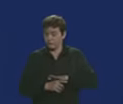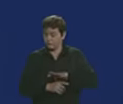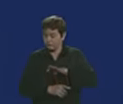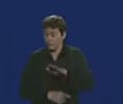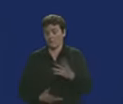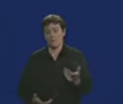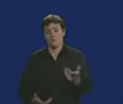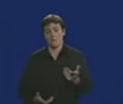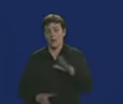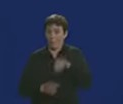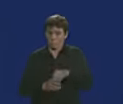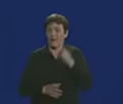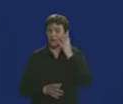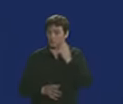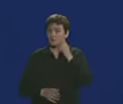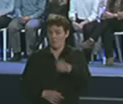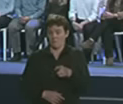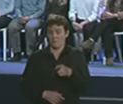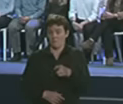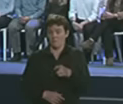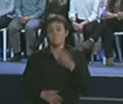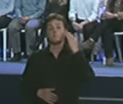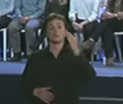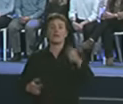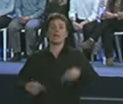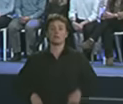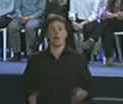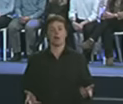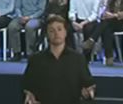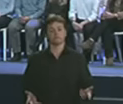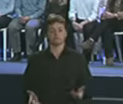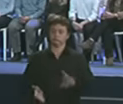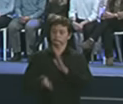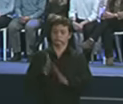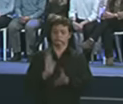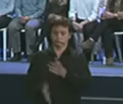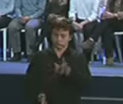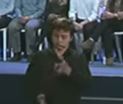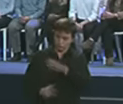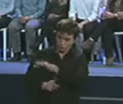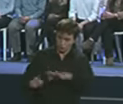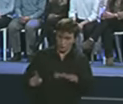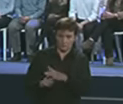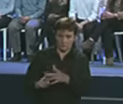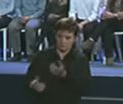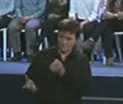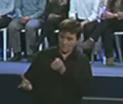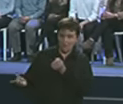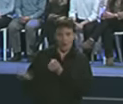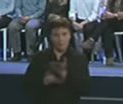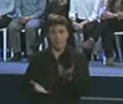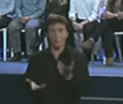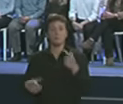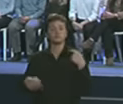jeunes et notamment chez les adolescents, si l'État envoie à la société le moindre signal de